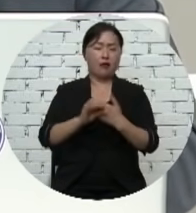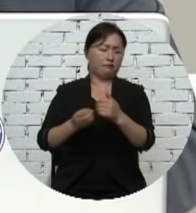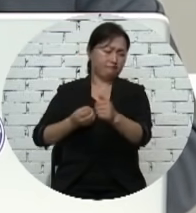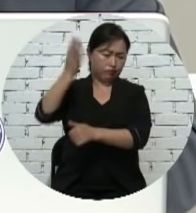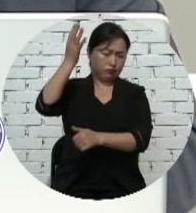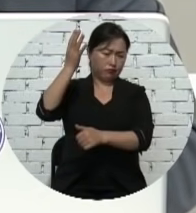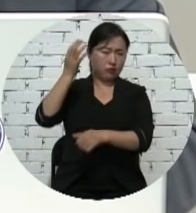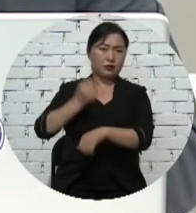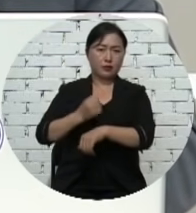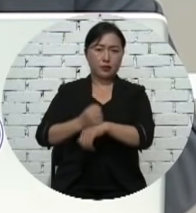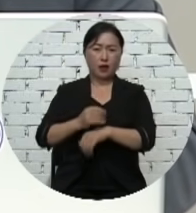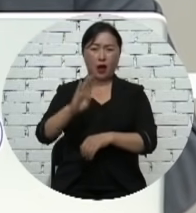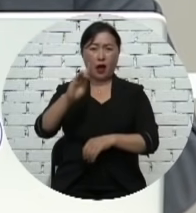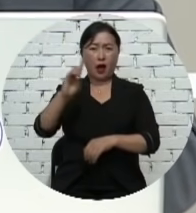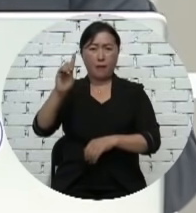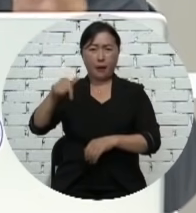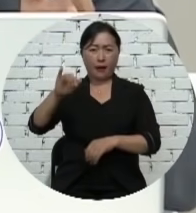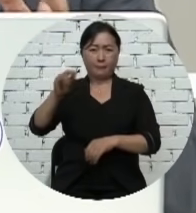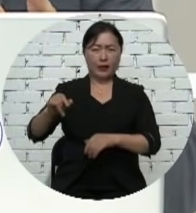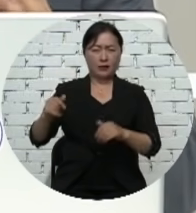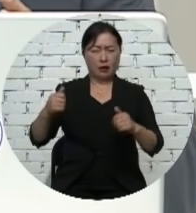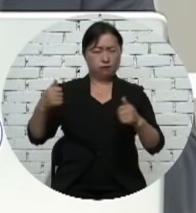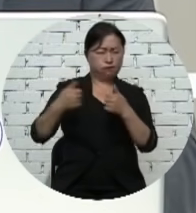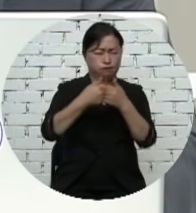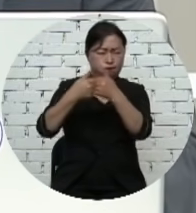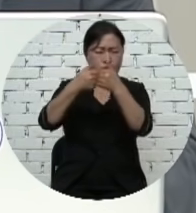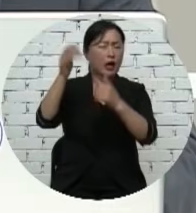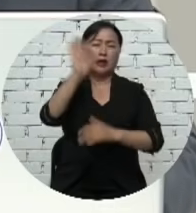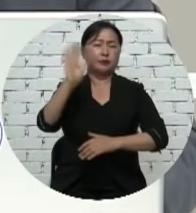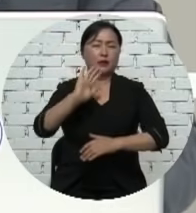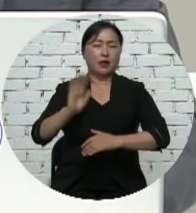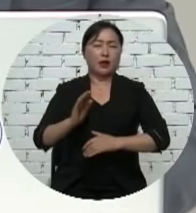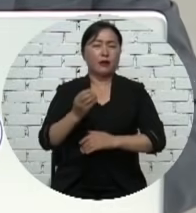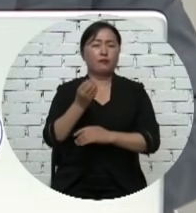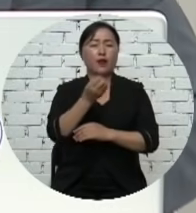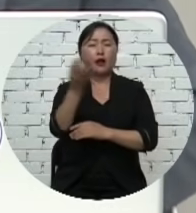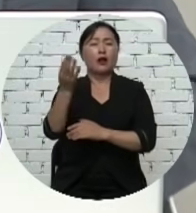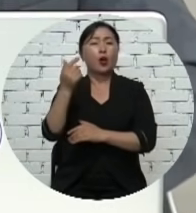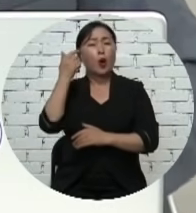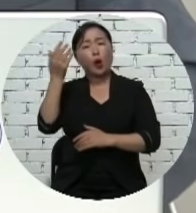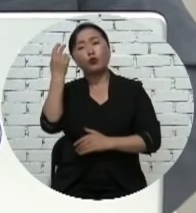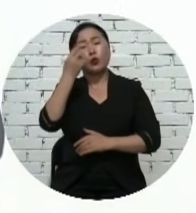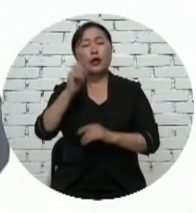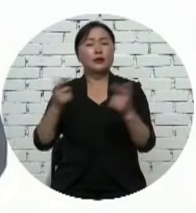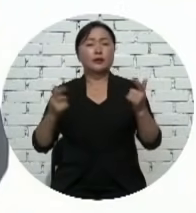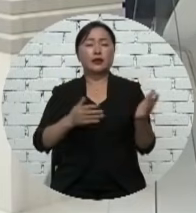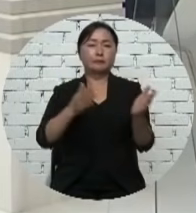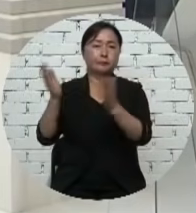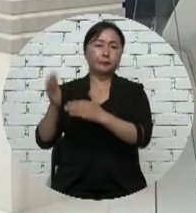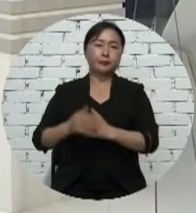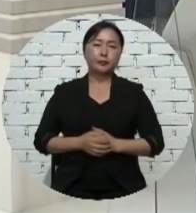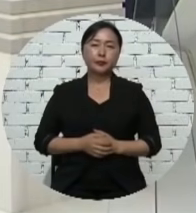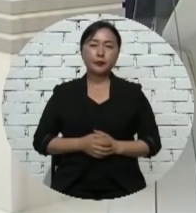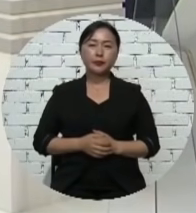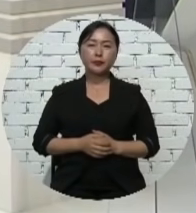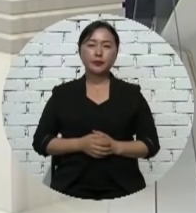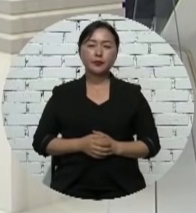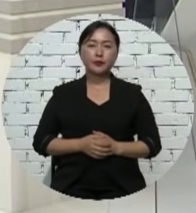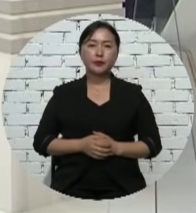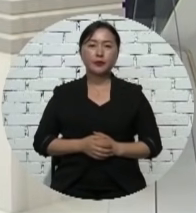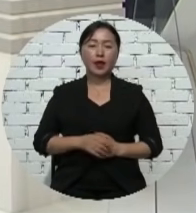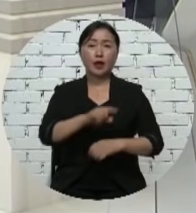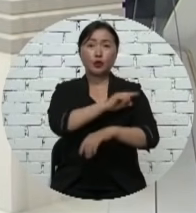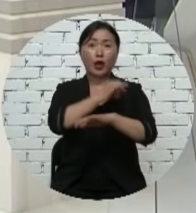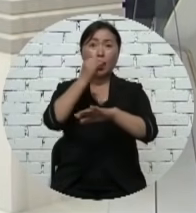왜 누구 박빙이라고 자꾸 말을 만드세요? 아, 여론조사가 그렇게 여론조사한 거 엉터리라니까. 네, 다른 질문 하나 드릴게요. 예, 예.